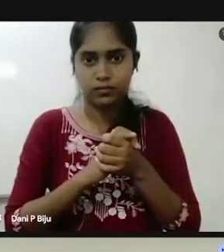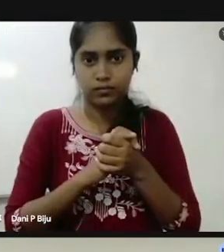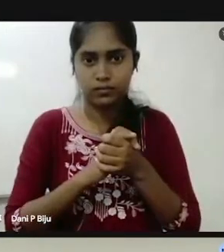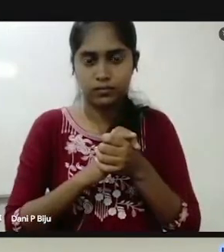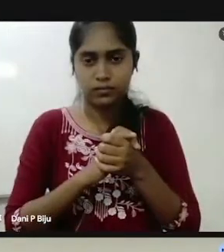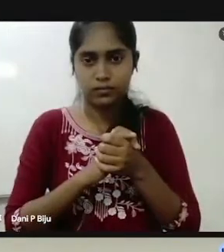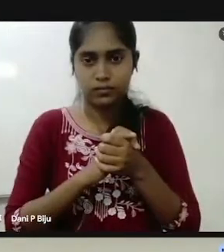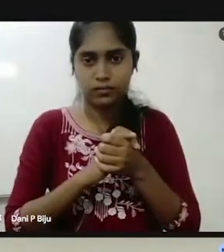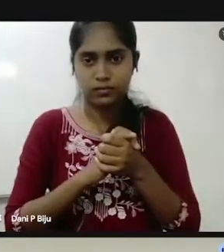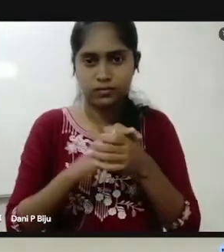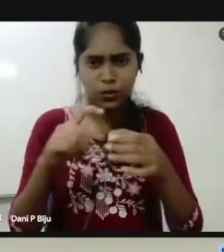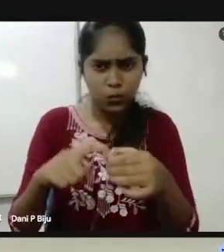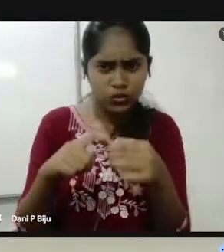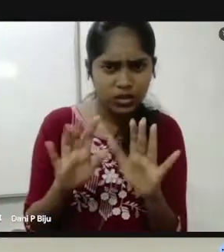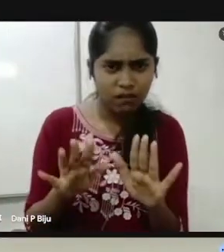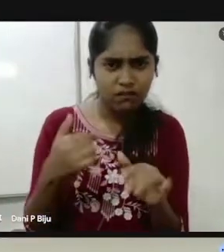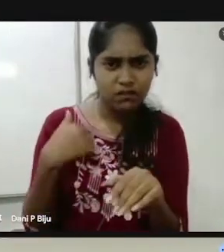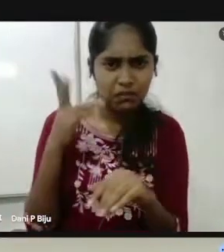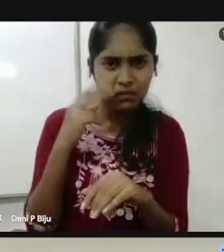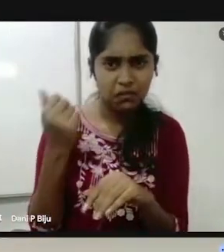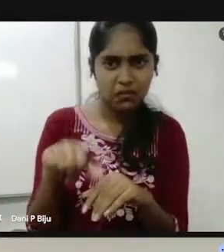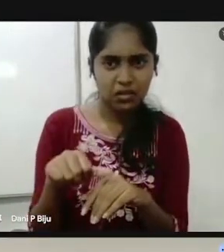ചോദിക്കുന്നുണ്ടോ? കേൾക്കാൻ പറ്റുന്നില്ല കേട്ടോ എനിക്ക്.